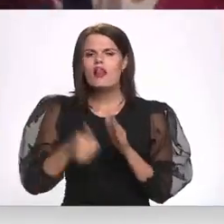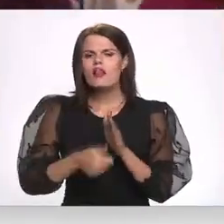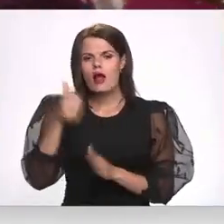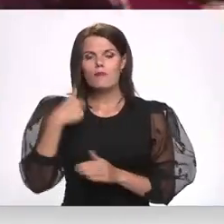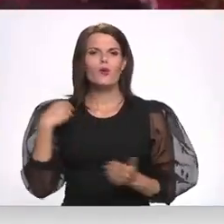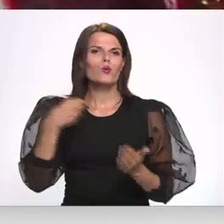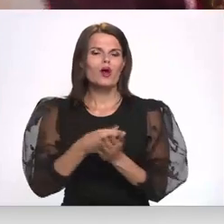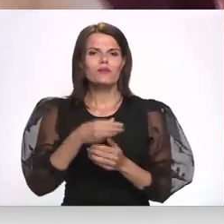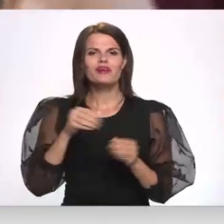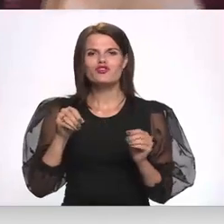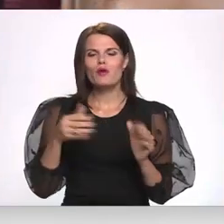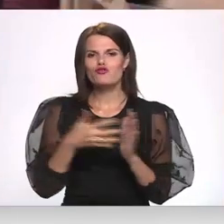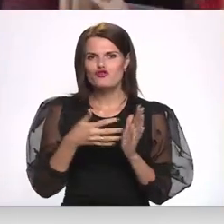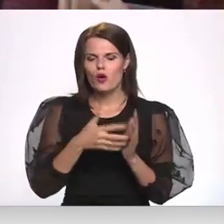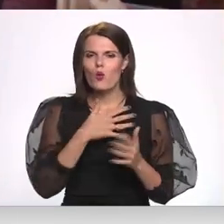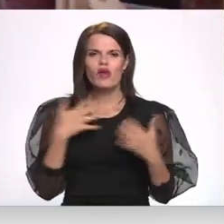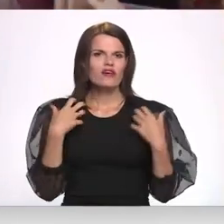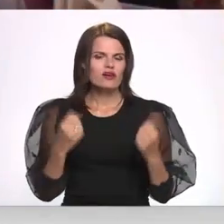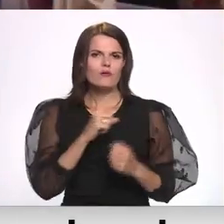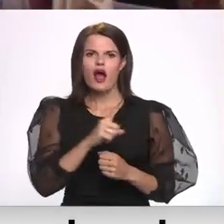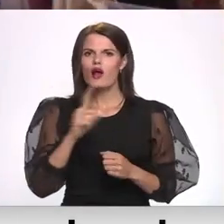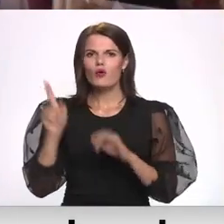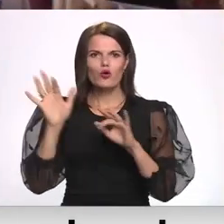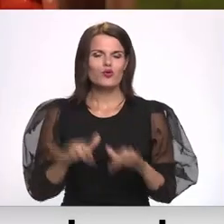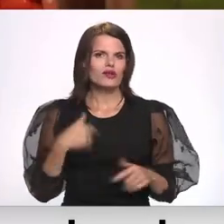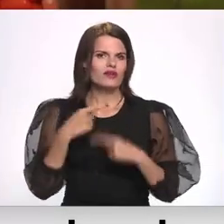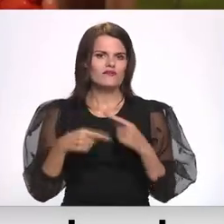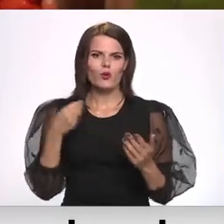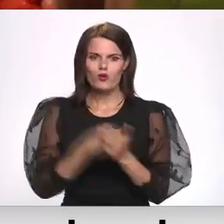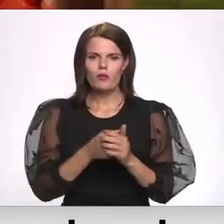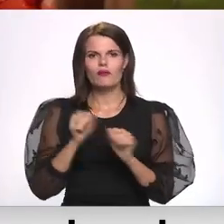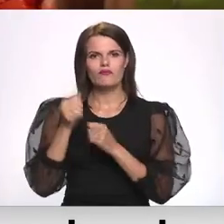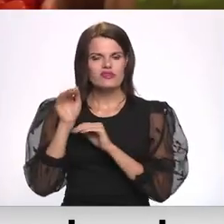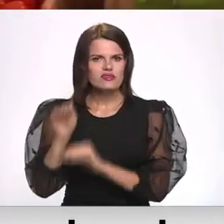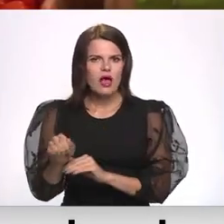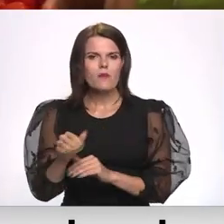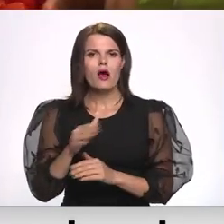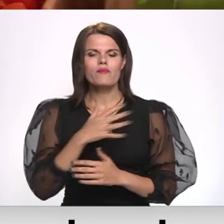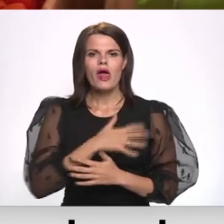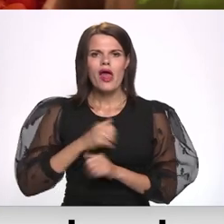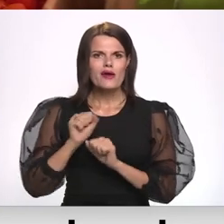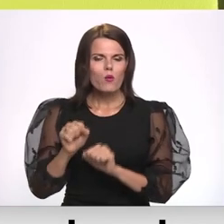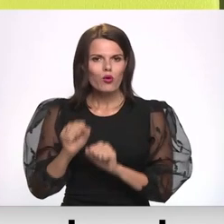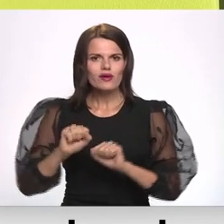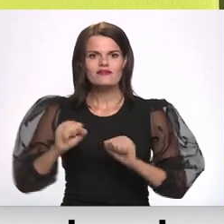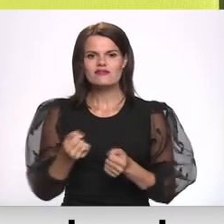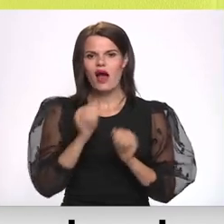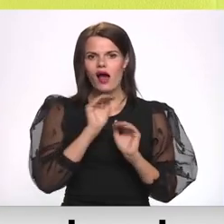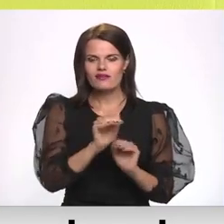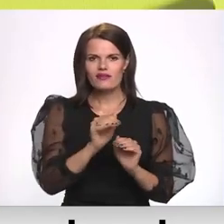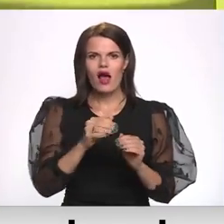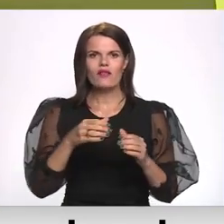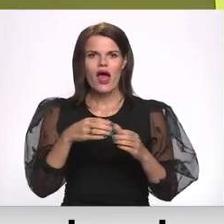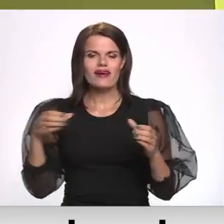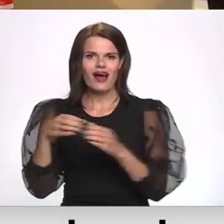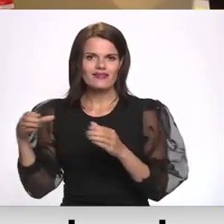ļoti veselīgi. Katru rudeni iegādājos, lai būtu ziemā. Imunitāte, jā, sasaldēju viņu